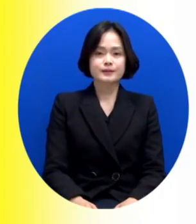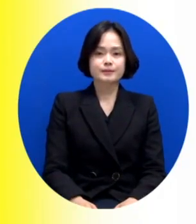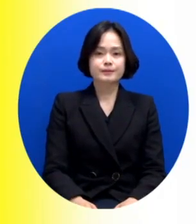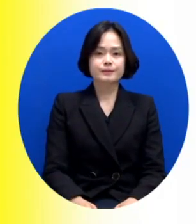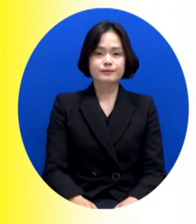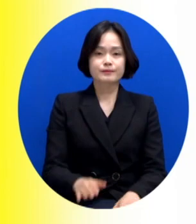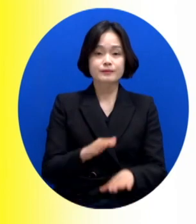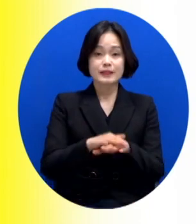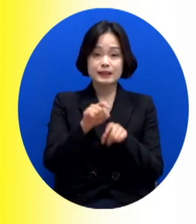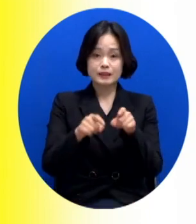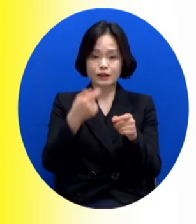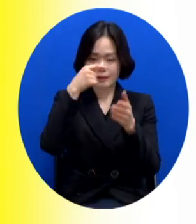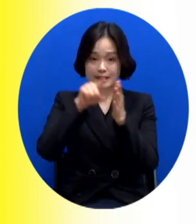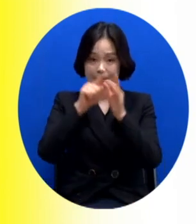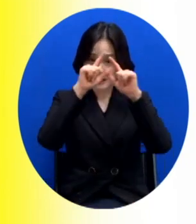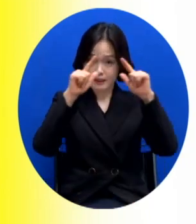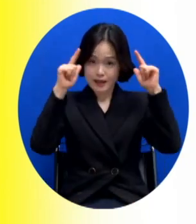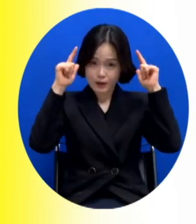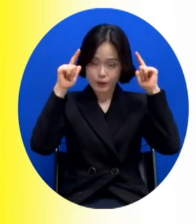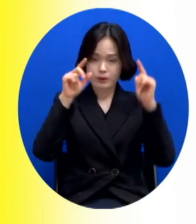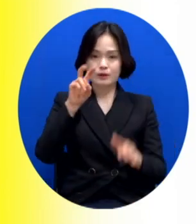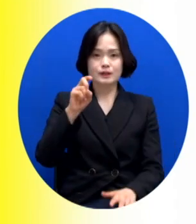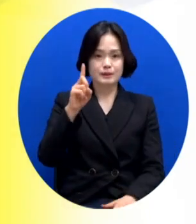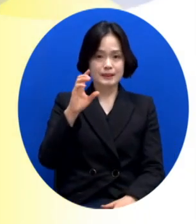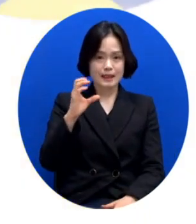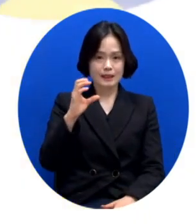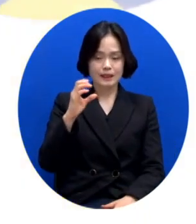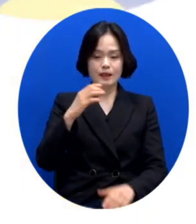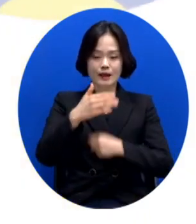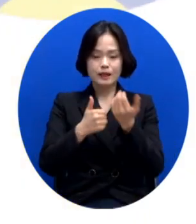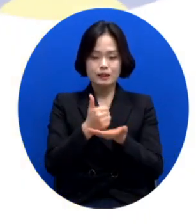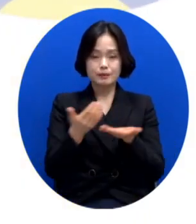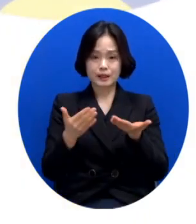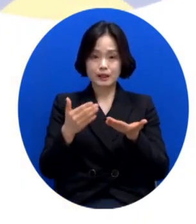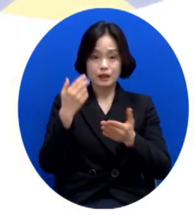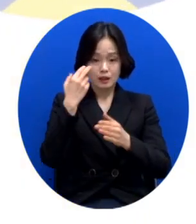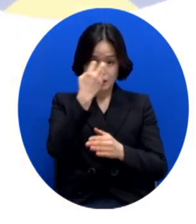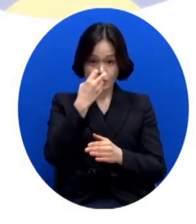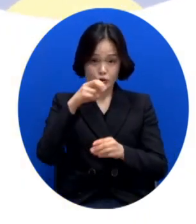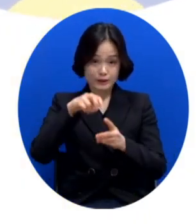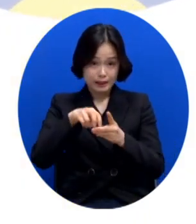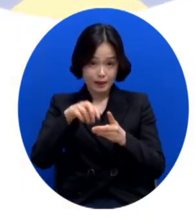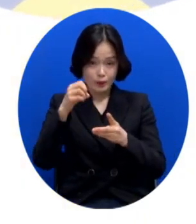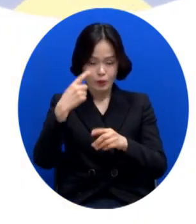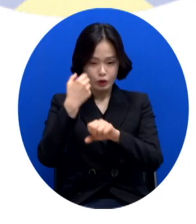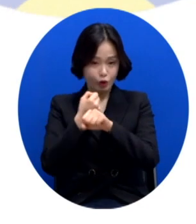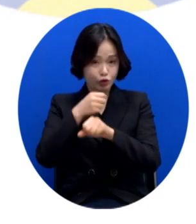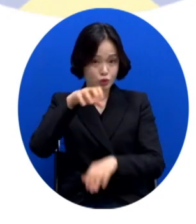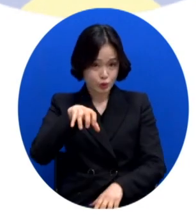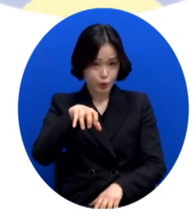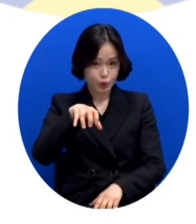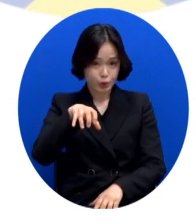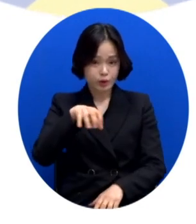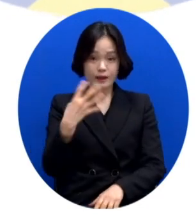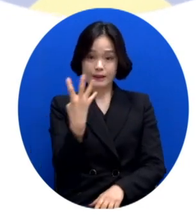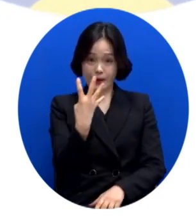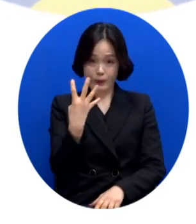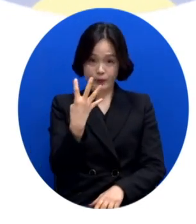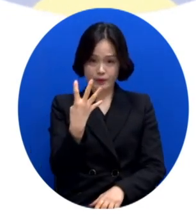실천 신학대학원 대학교 21세기 목회 연구소와 한국교회 탐구 센터 목회 데이터 연구소가 27